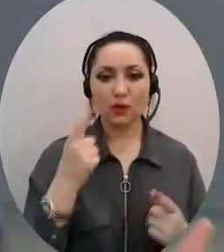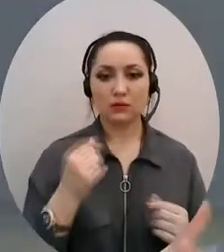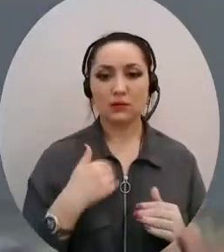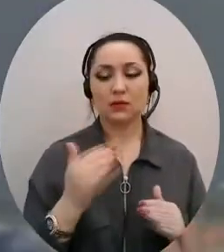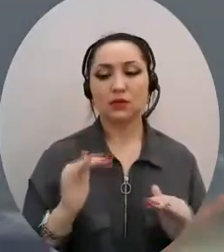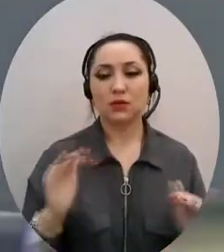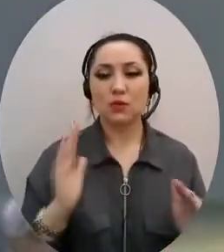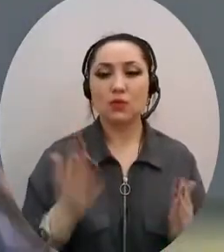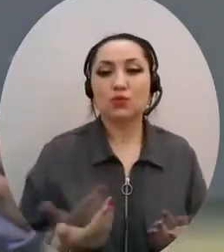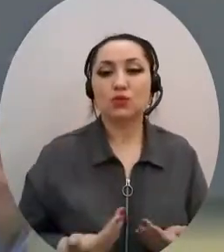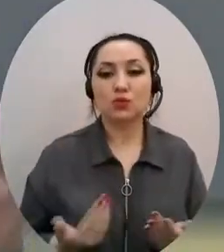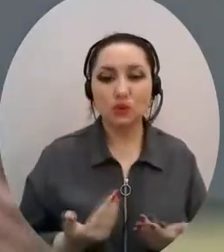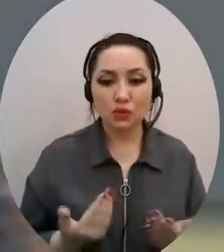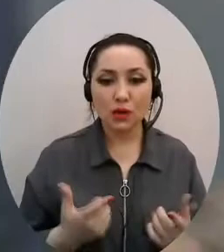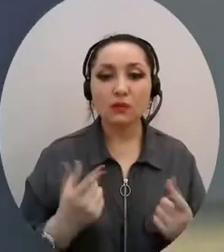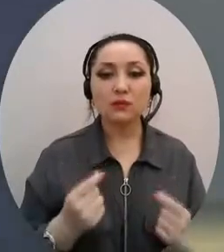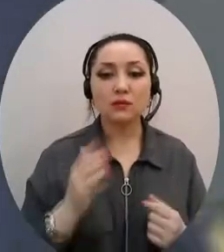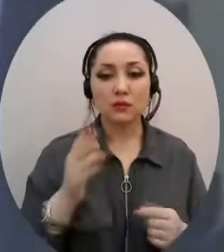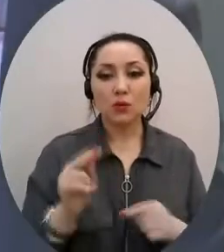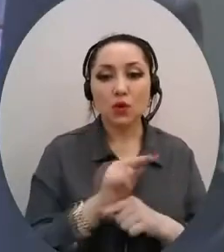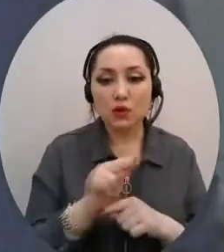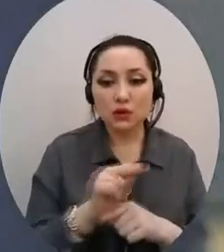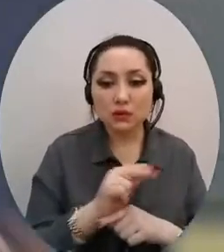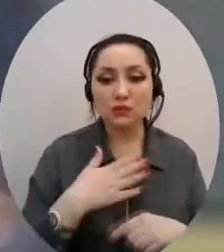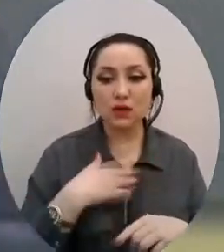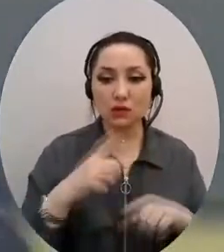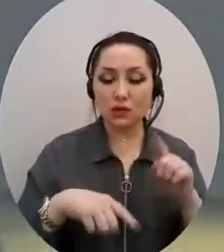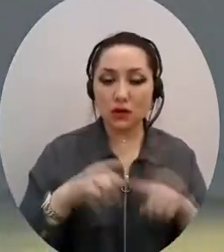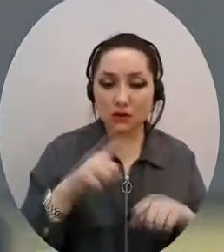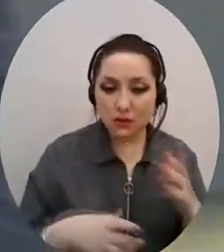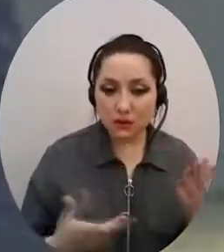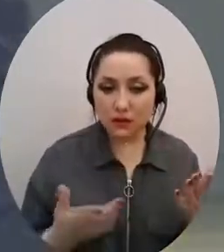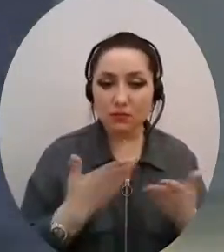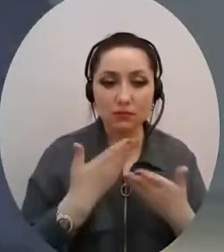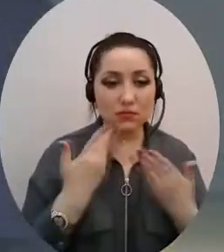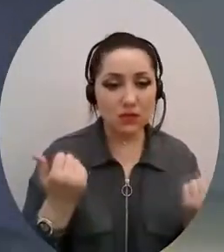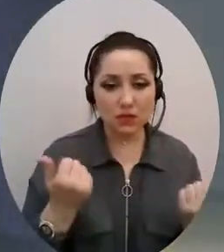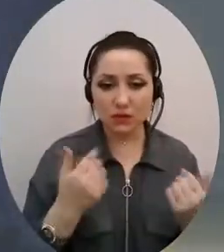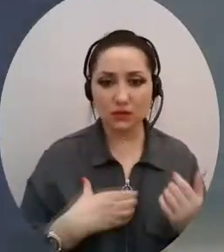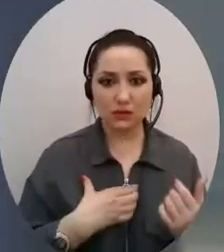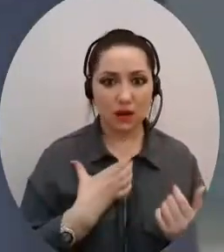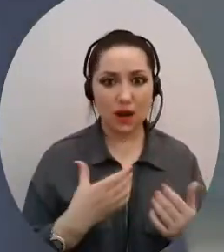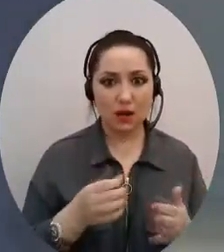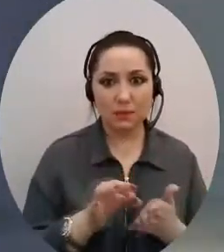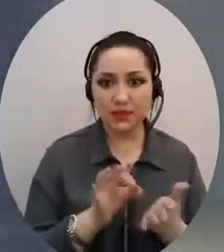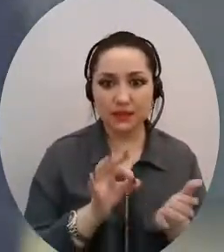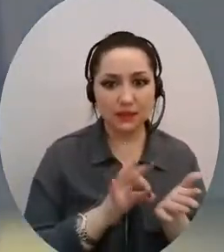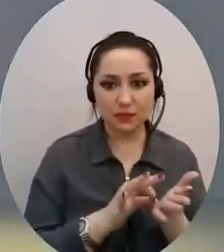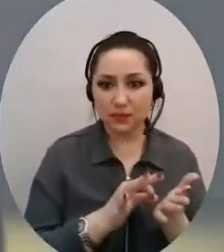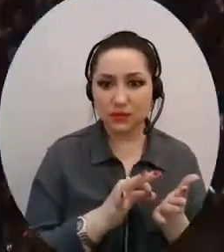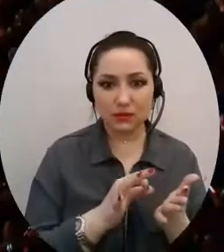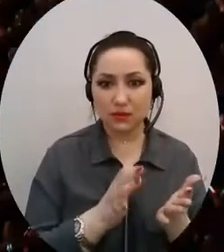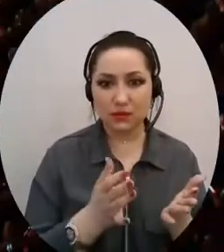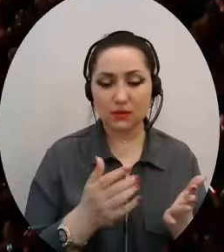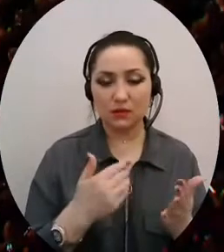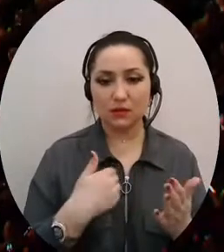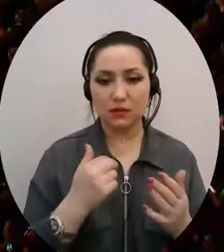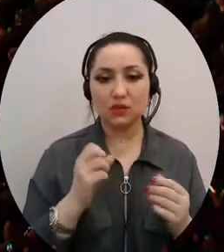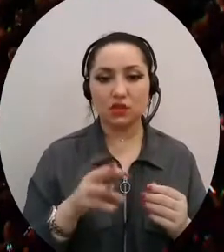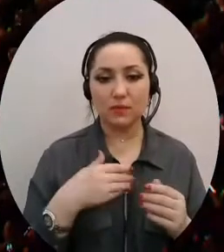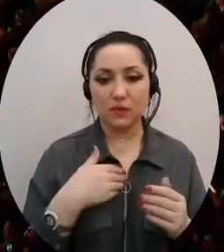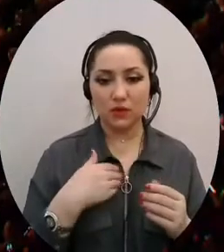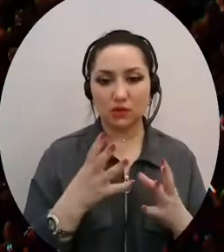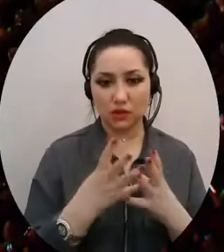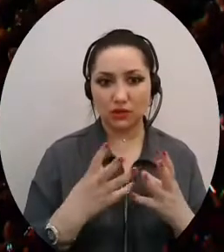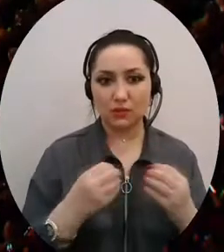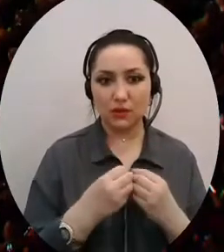будут жить, да? Где будут лечиться наши родители. Нет вообще страха, в принципе, сильнее, чем наша семья. Я имею в виду